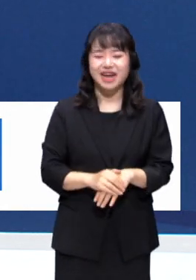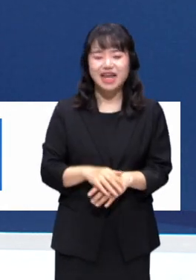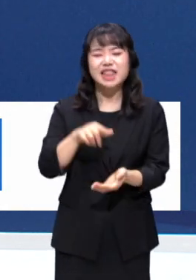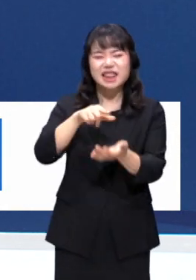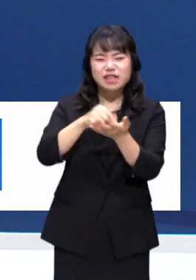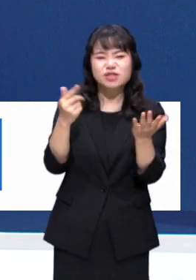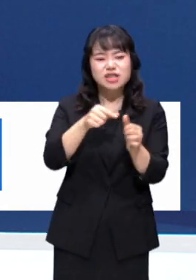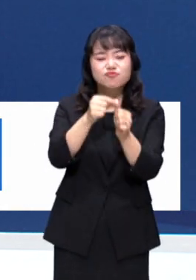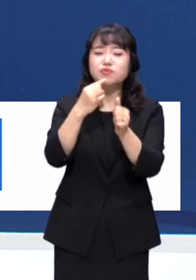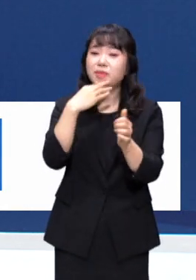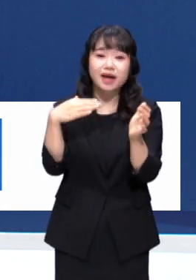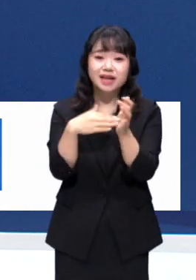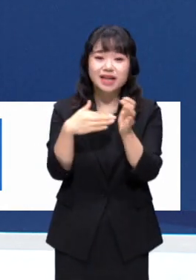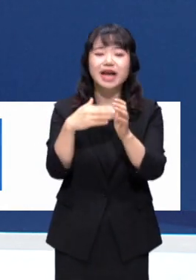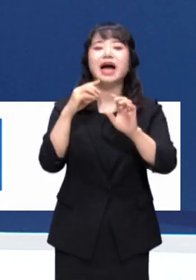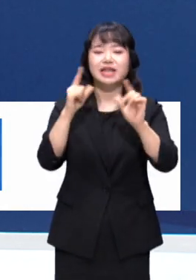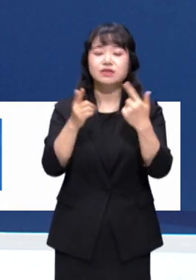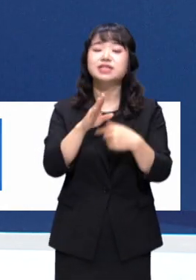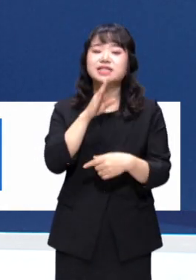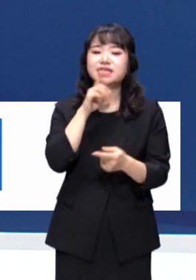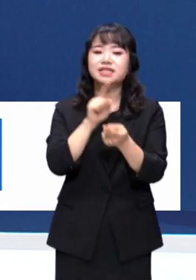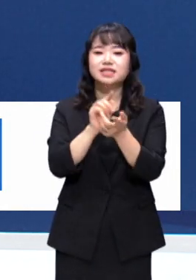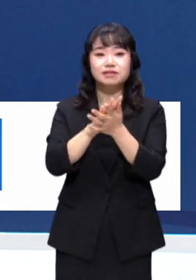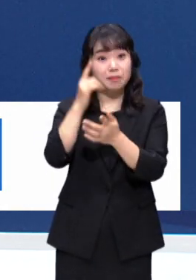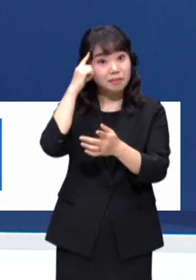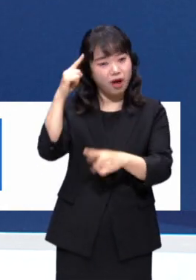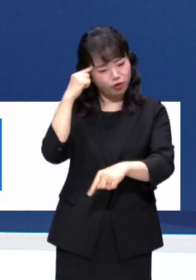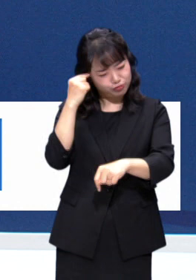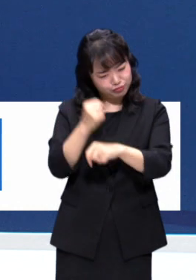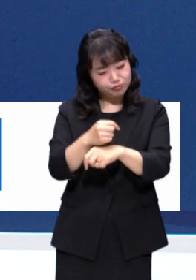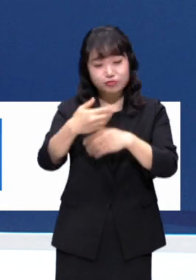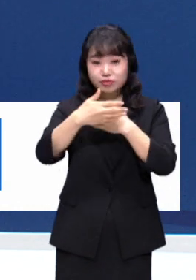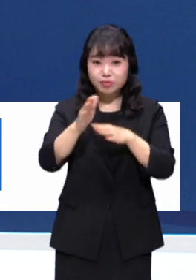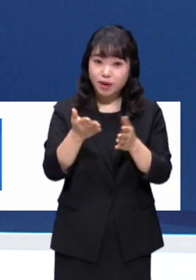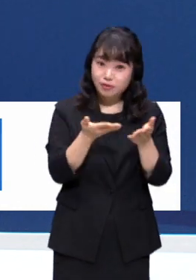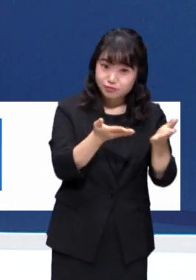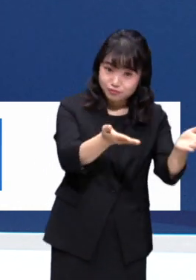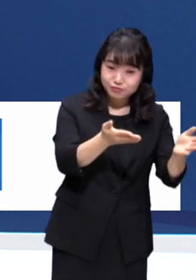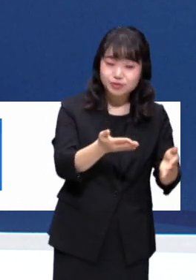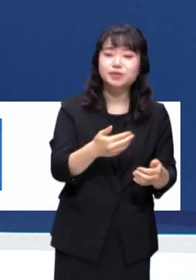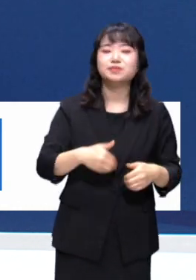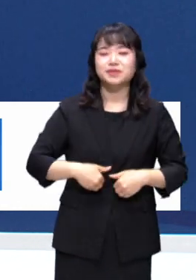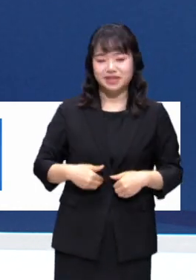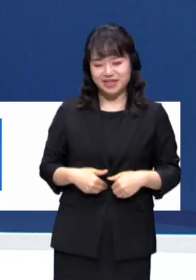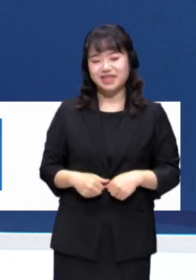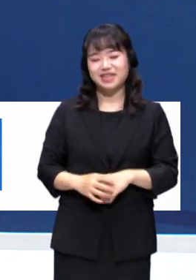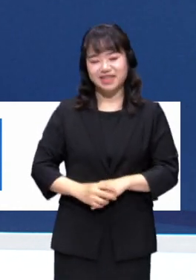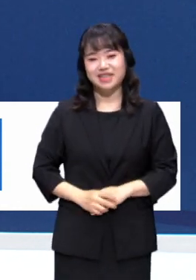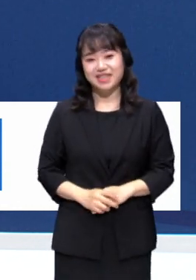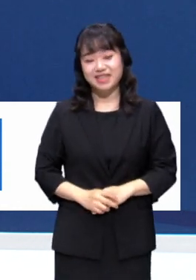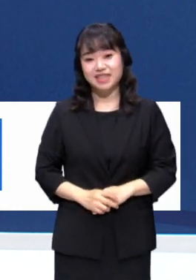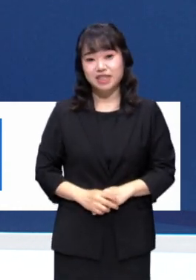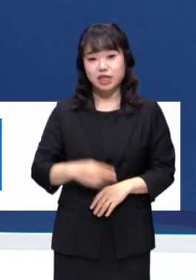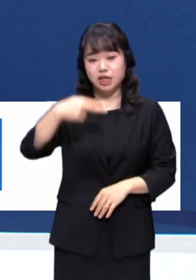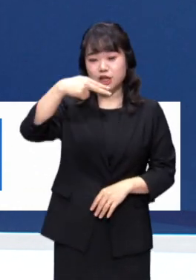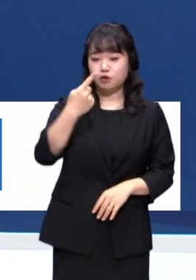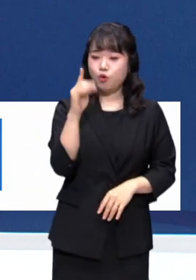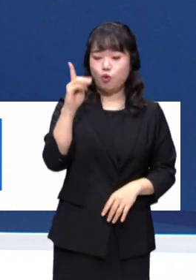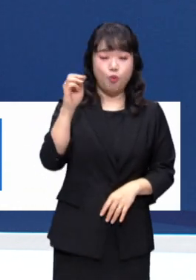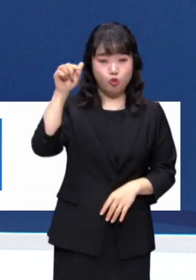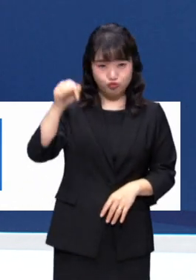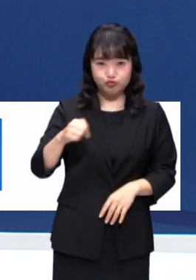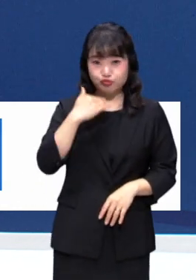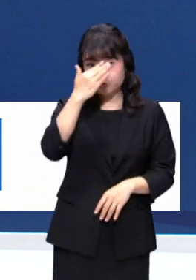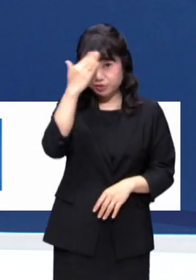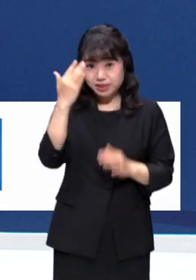사업 대신 청년들의 참신한 아이디어를 연구할 수 있는 공간 마련이 가장 필수이기도 합니다. 네, 도봉구에는 이